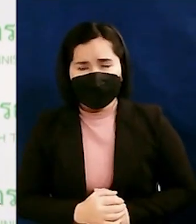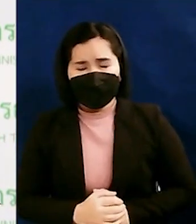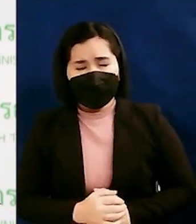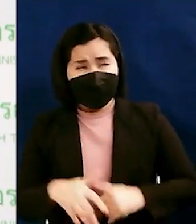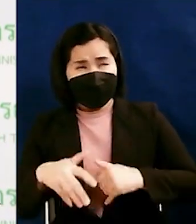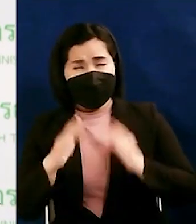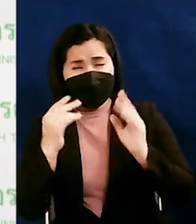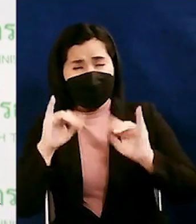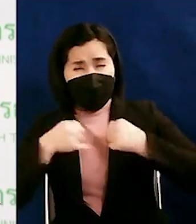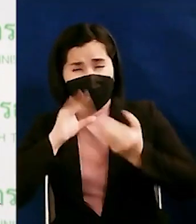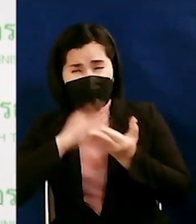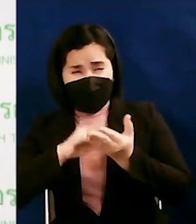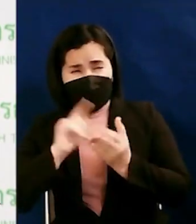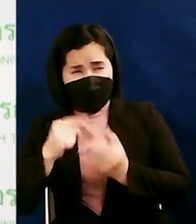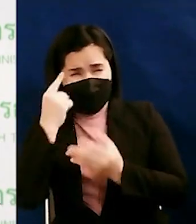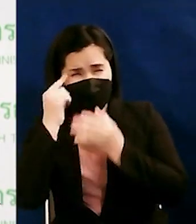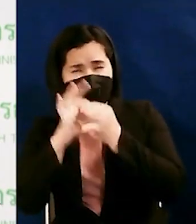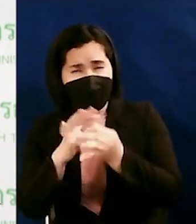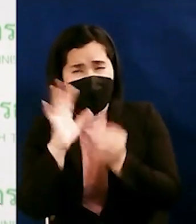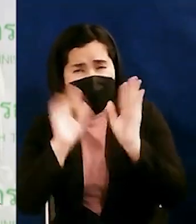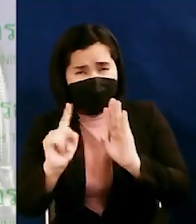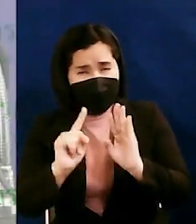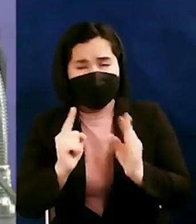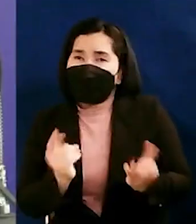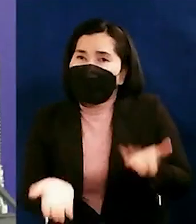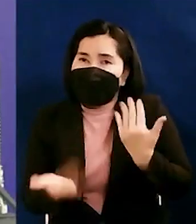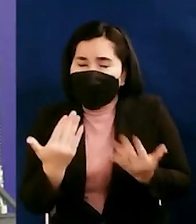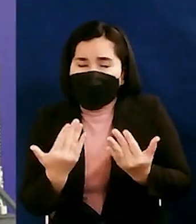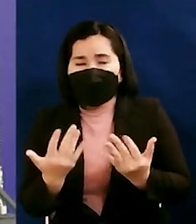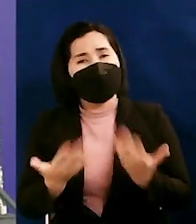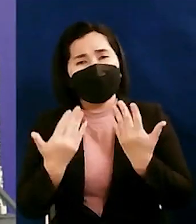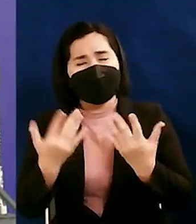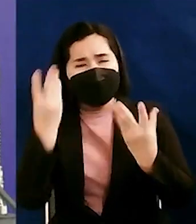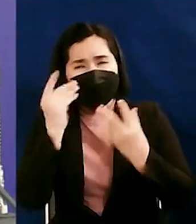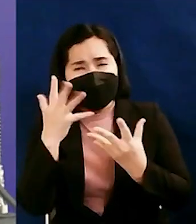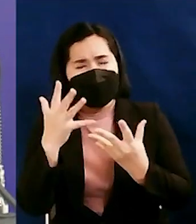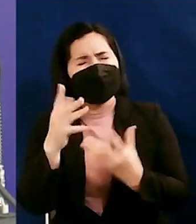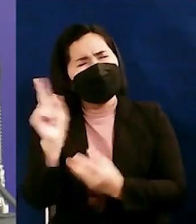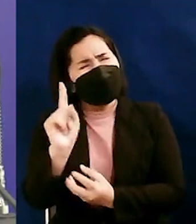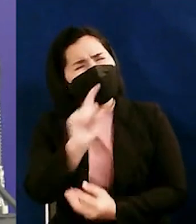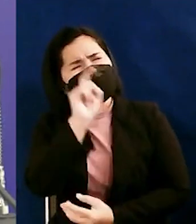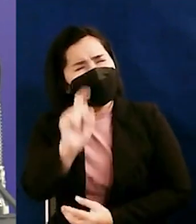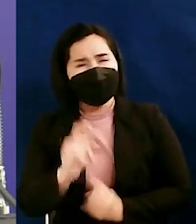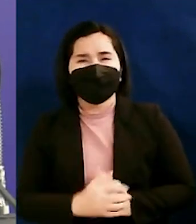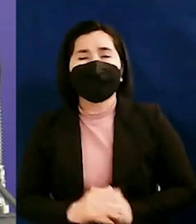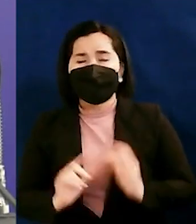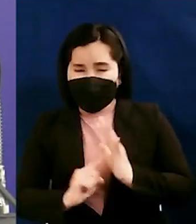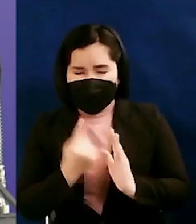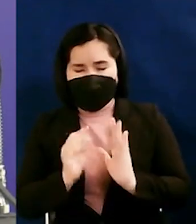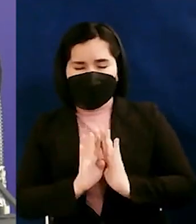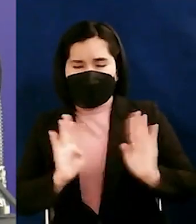ลมากขนาดไหนคะหรือว่าไม่ต้องกังวลดีคะ ครับต้องก่อนอื่นนะครับก็ต้องขอกราบขอโทษนะ